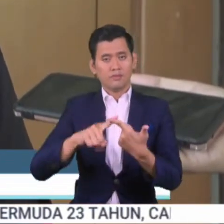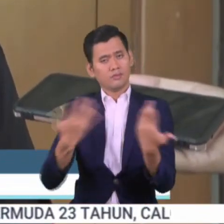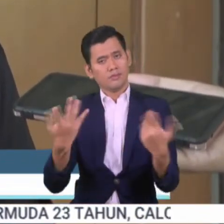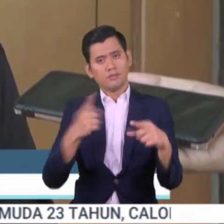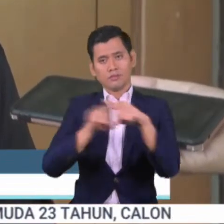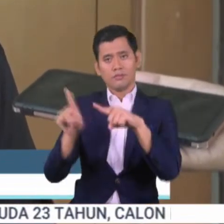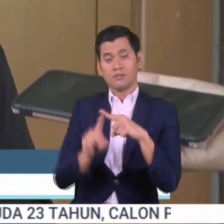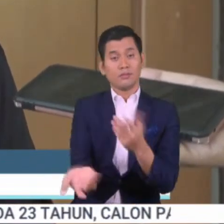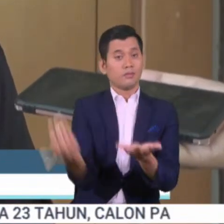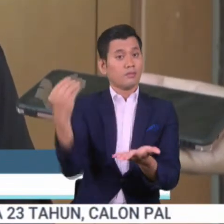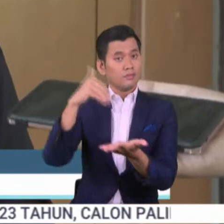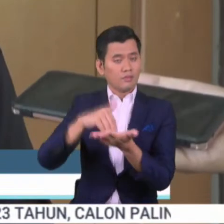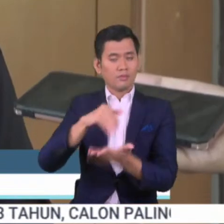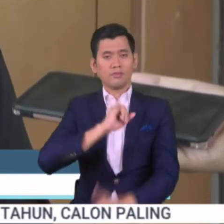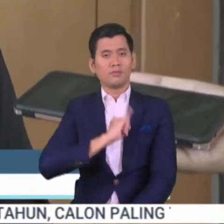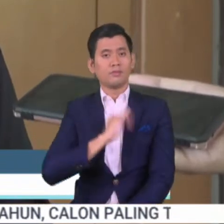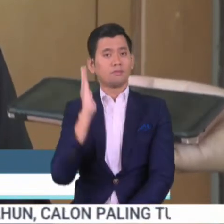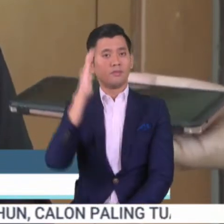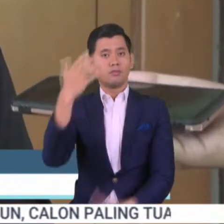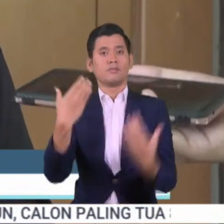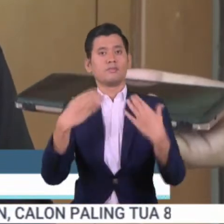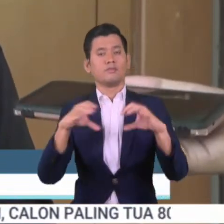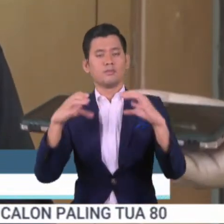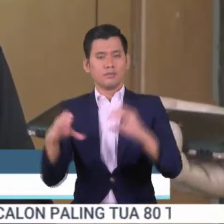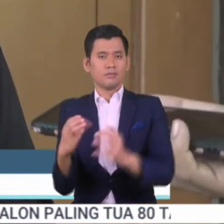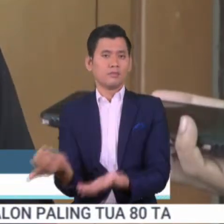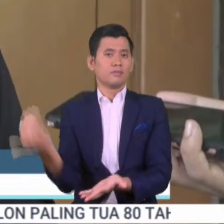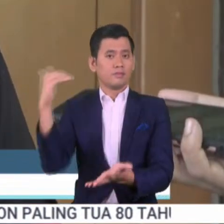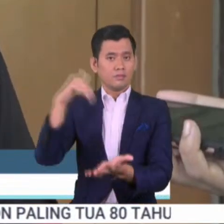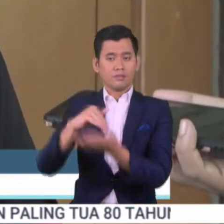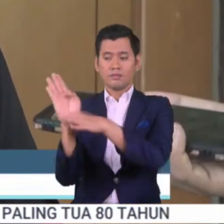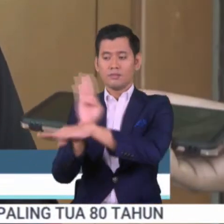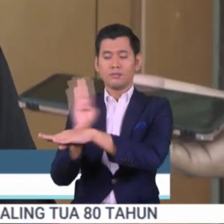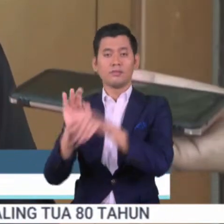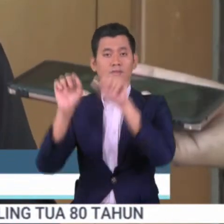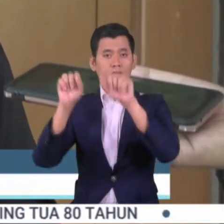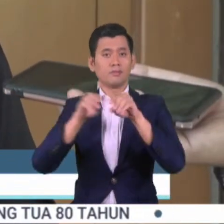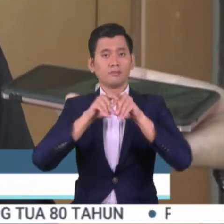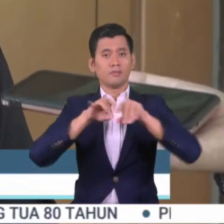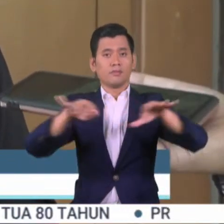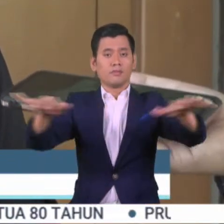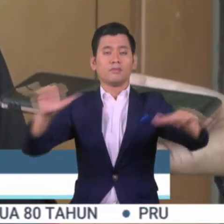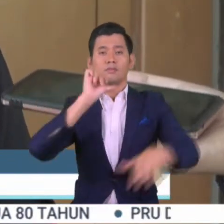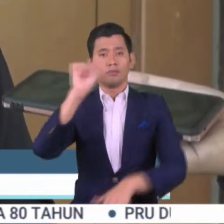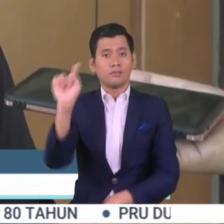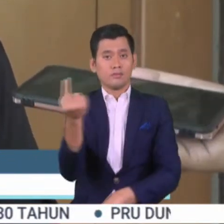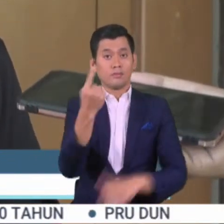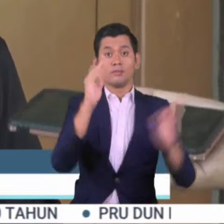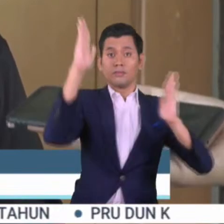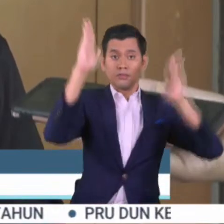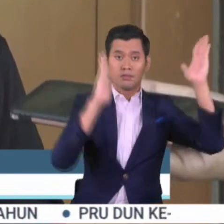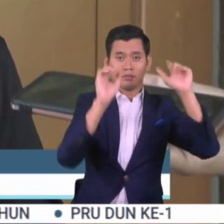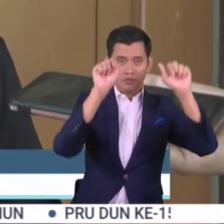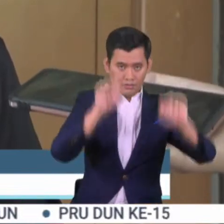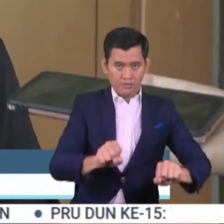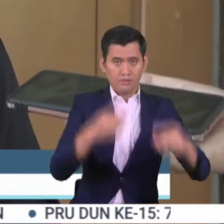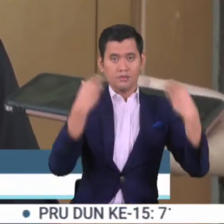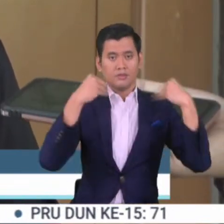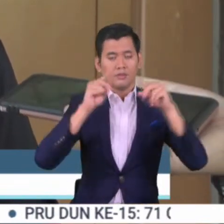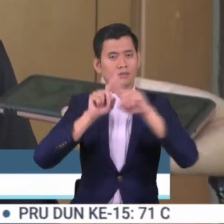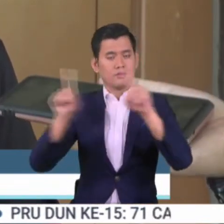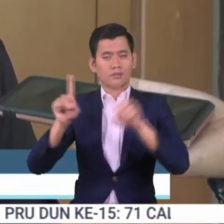akan cuba untuk belajar yang inilah supaya peniagaan ini boleh dikembangkan lagi, bukan saja di Malaysia, dan